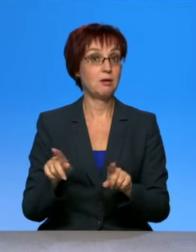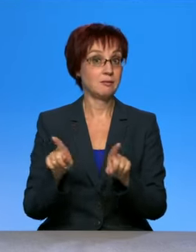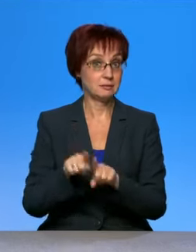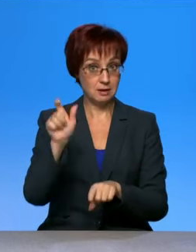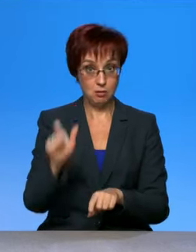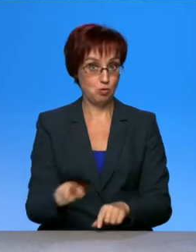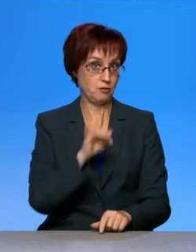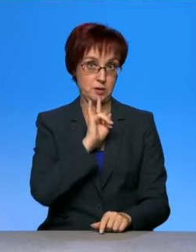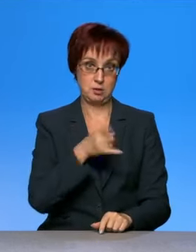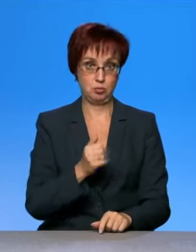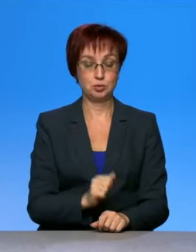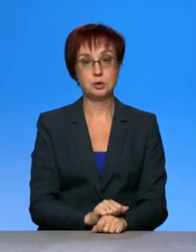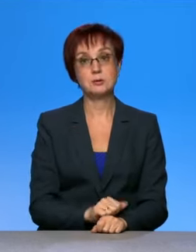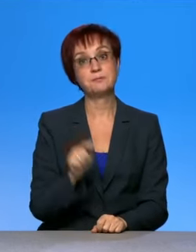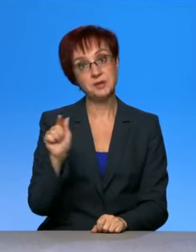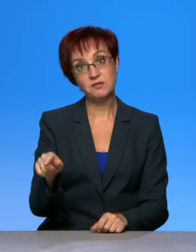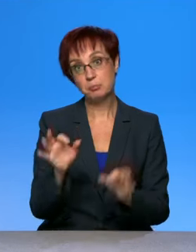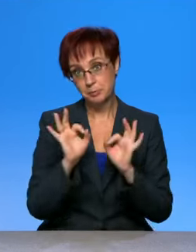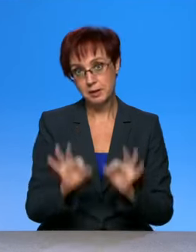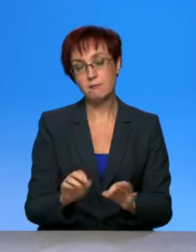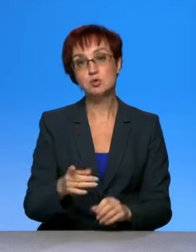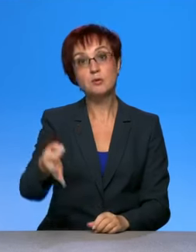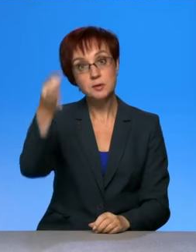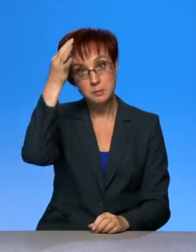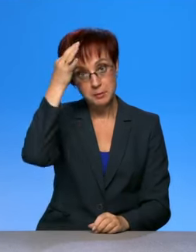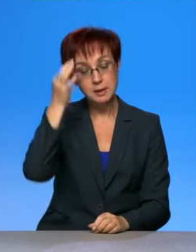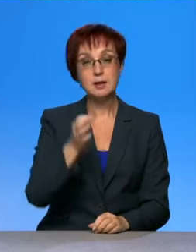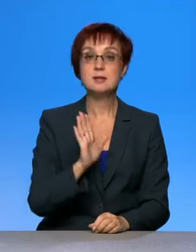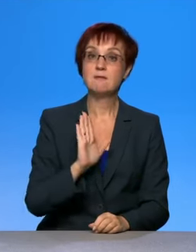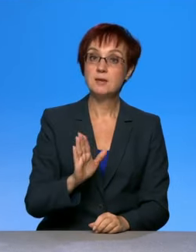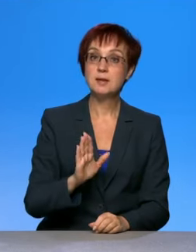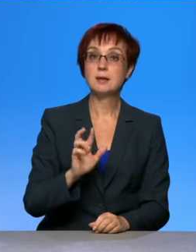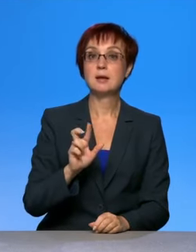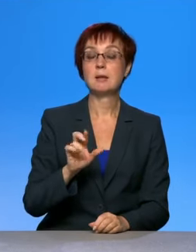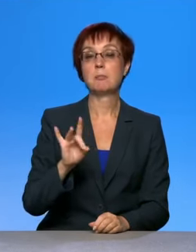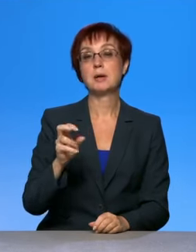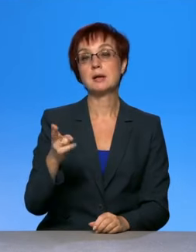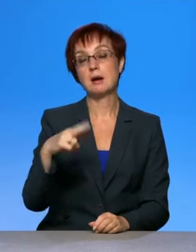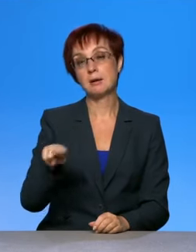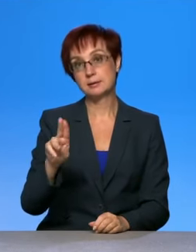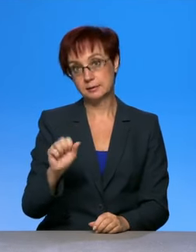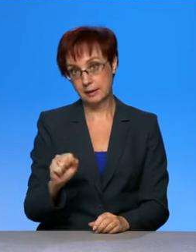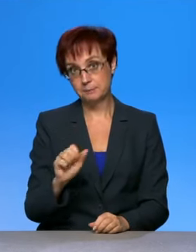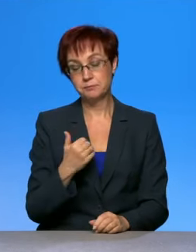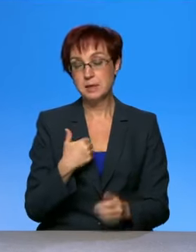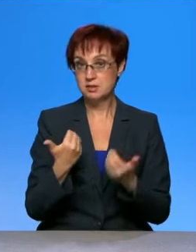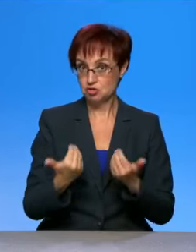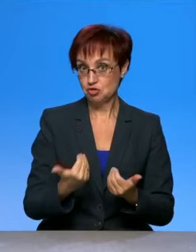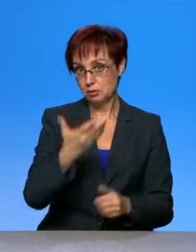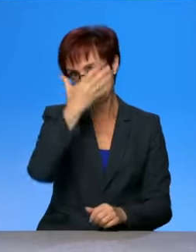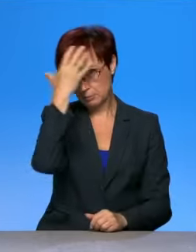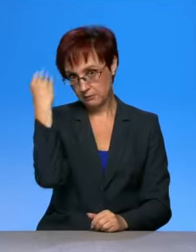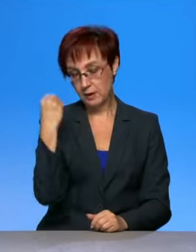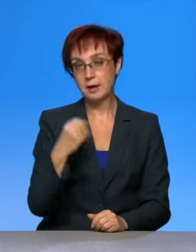вспоминаете Вили бранта мы сейчас конечно забываем что отношения после Второй